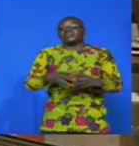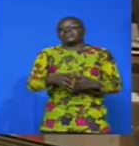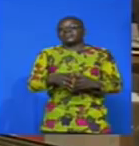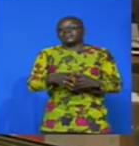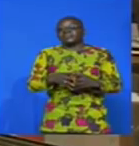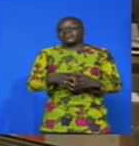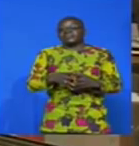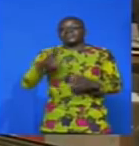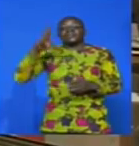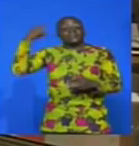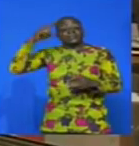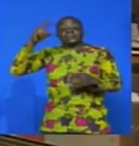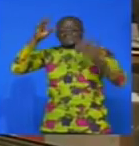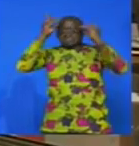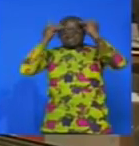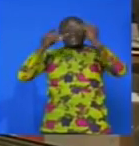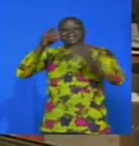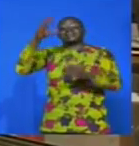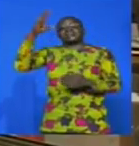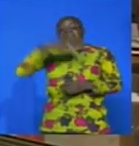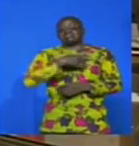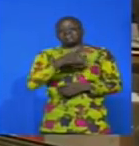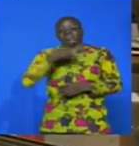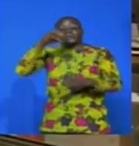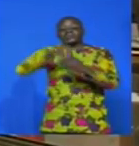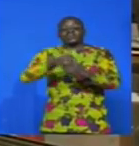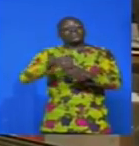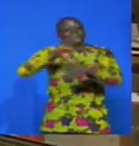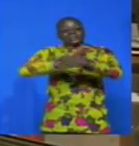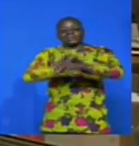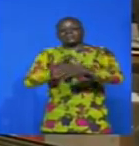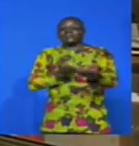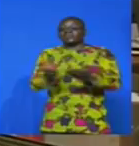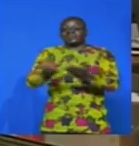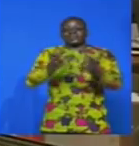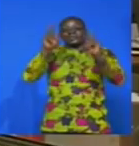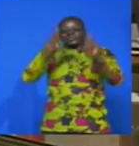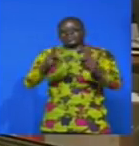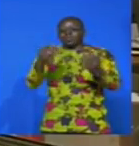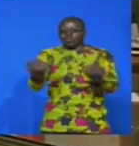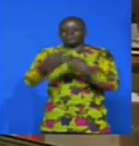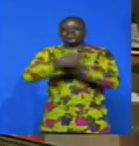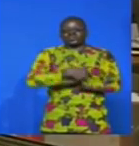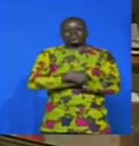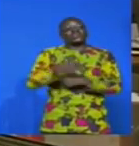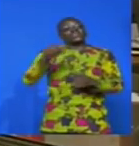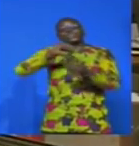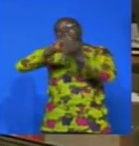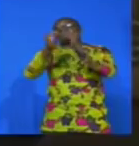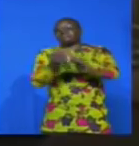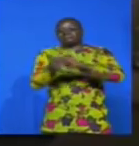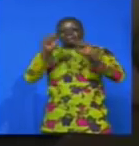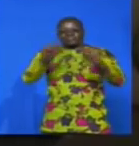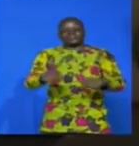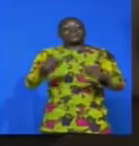Les soi-disant casques blancs, ce sont des pions sur le terrain au service des agresseurs qui aujourd'hui se retirent. Mais ils ne peuvent pas les laisser sur